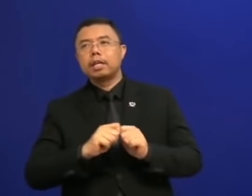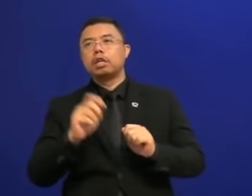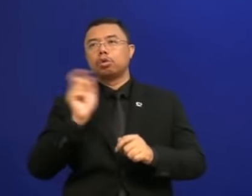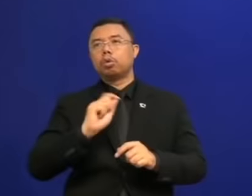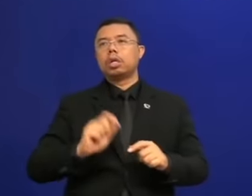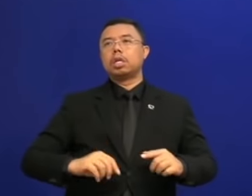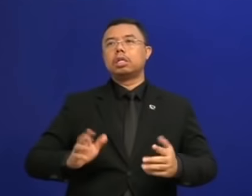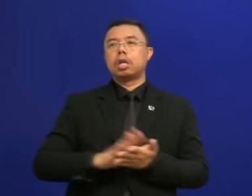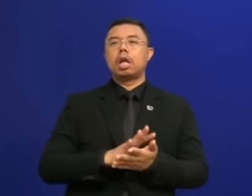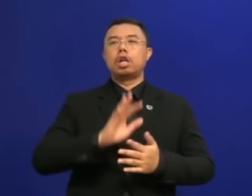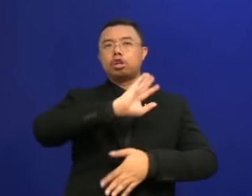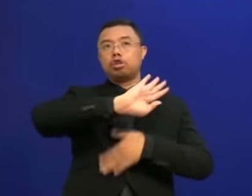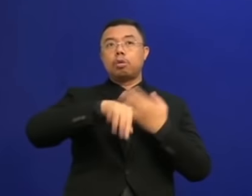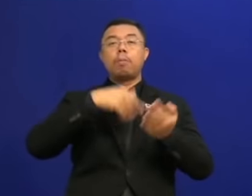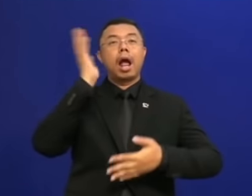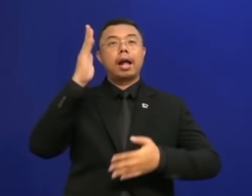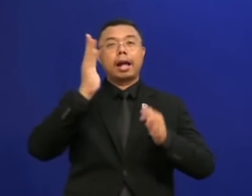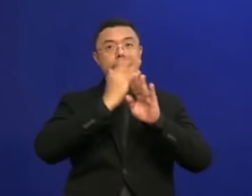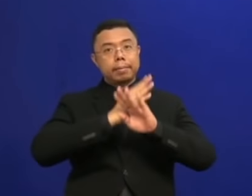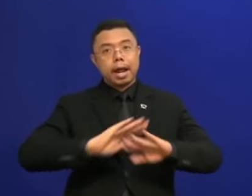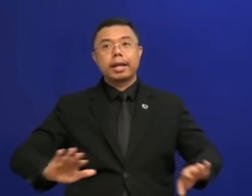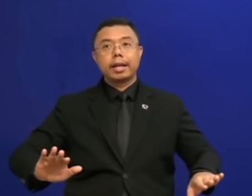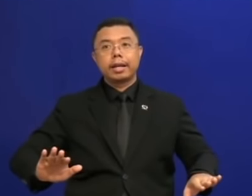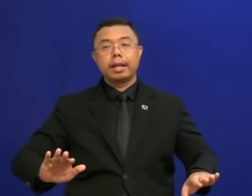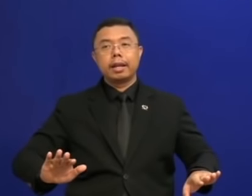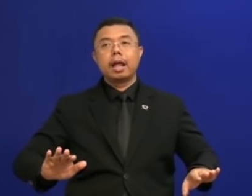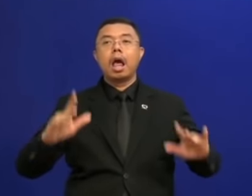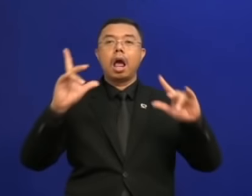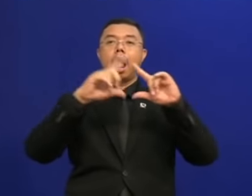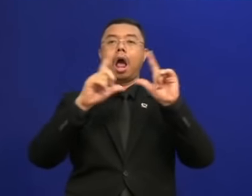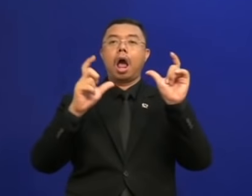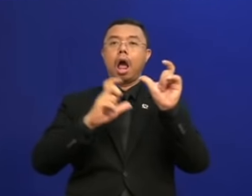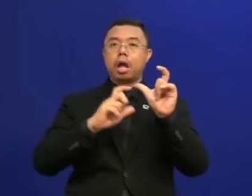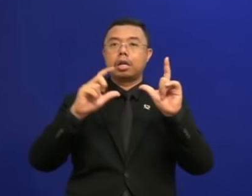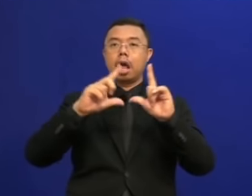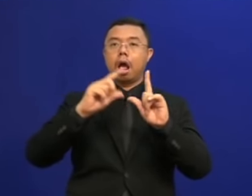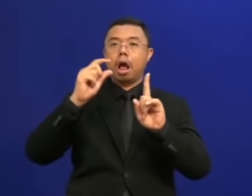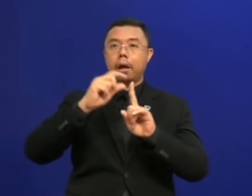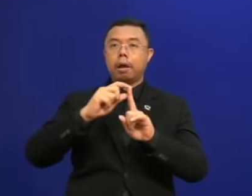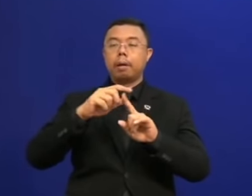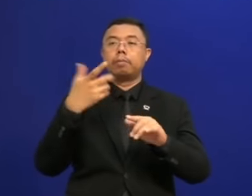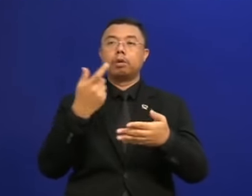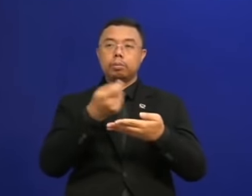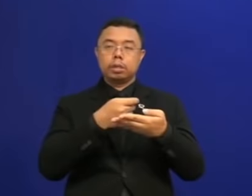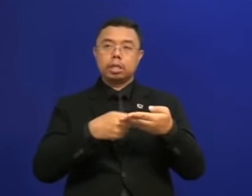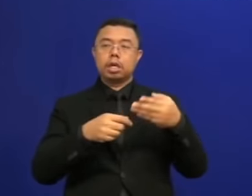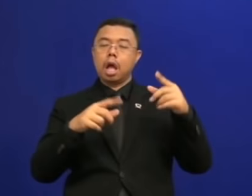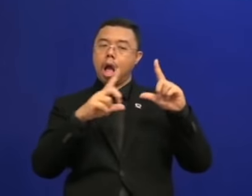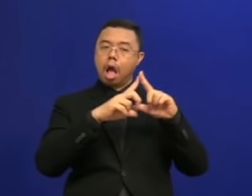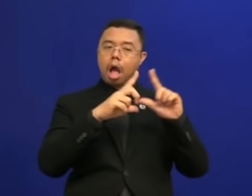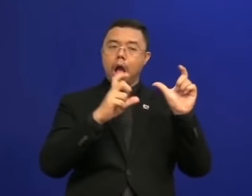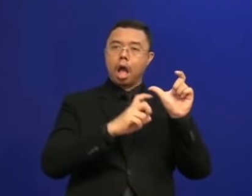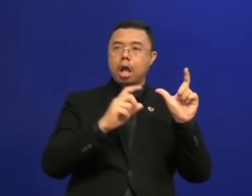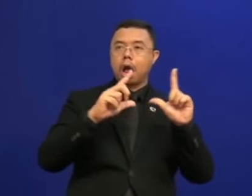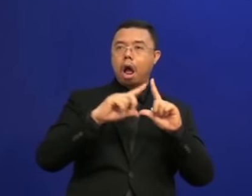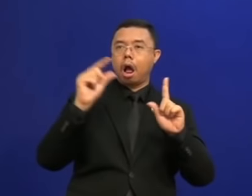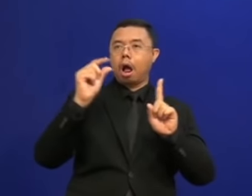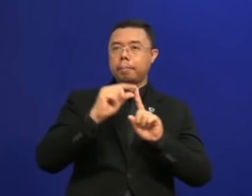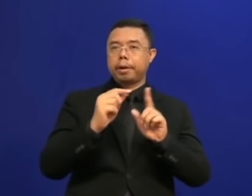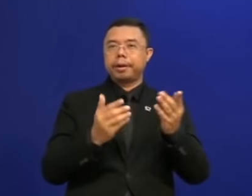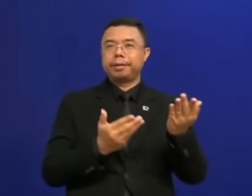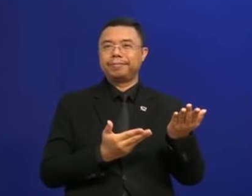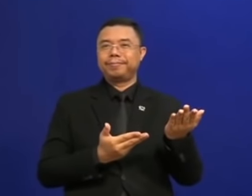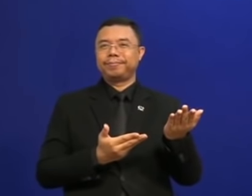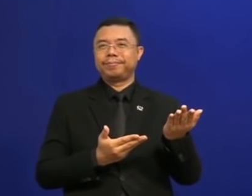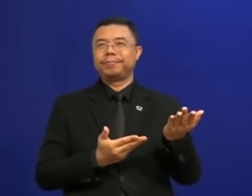begini. Aku semua akan berakhir dengan tulisan bagus, lalu bikin tulisan asap.